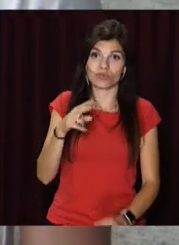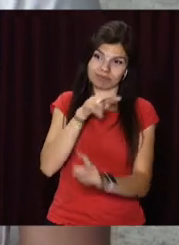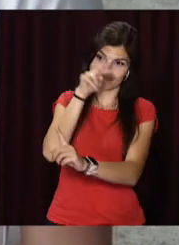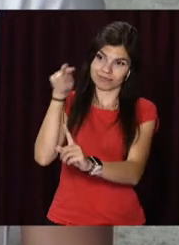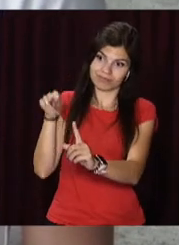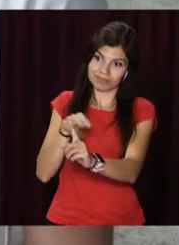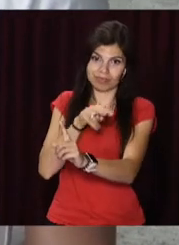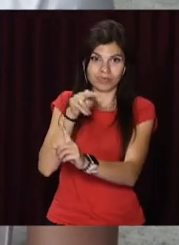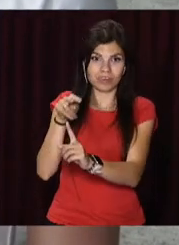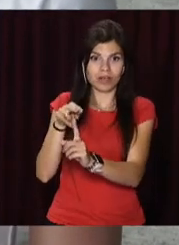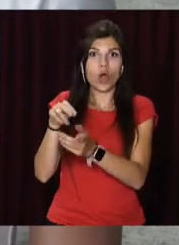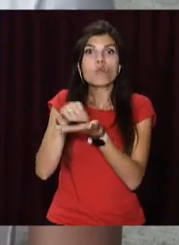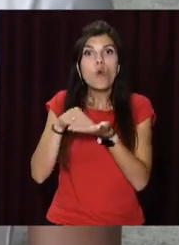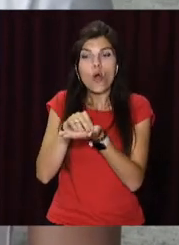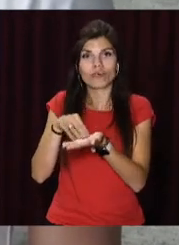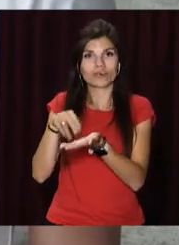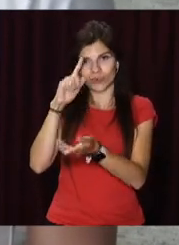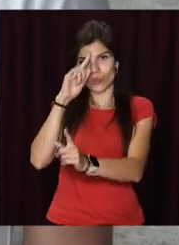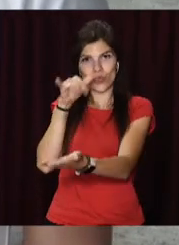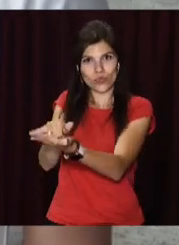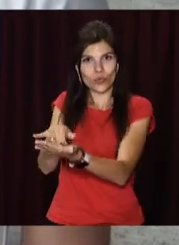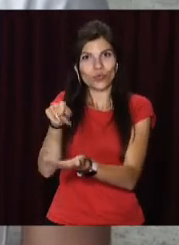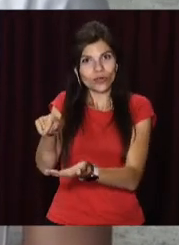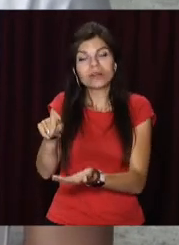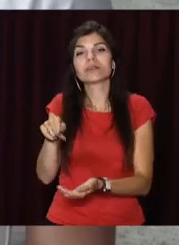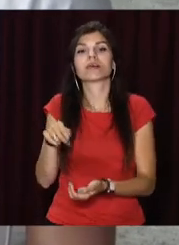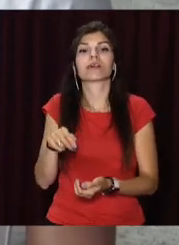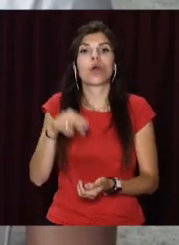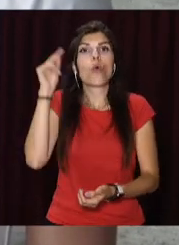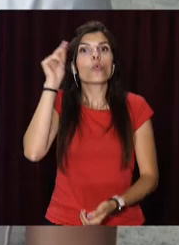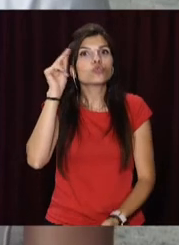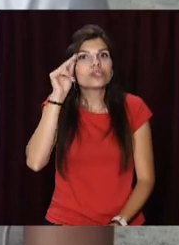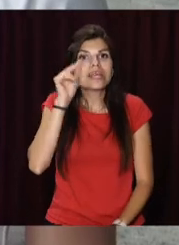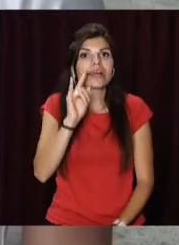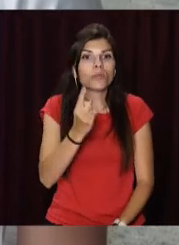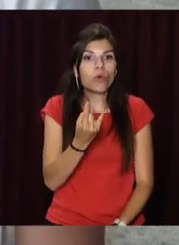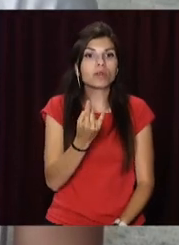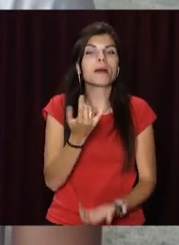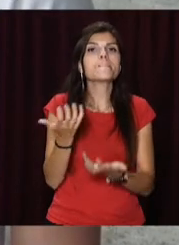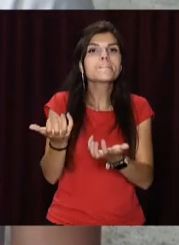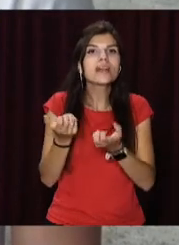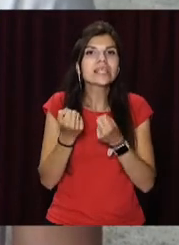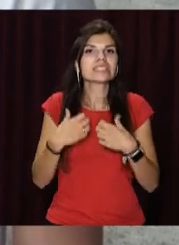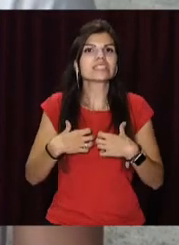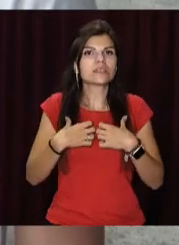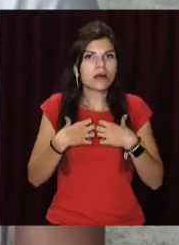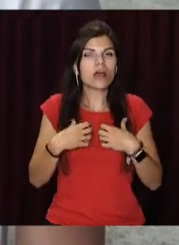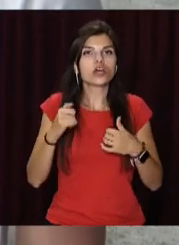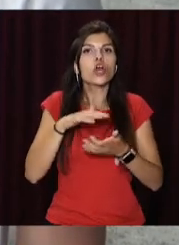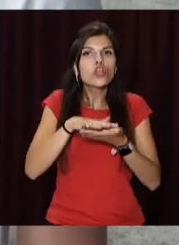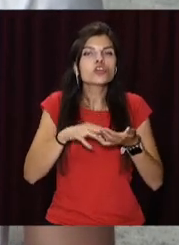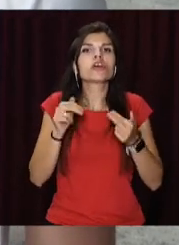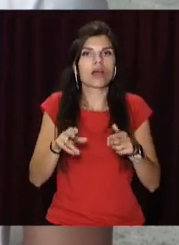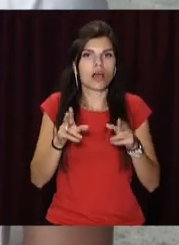персонаж, повторює за ним і учиться прийняти страх і далі